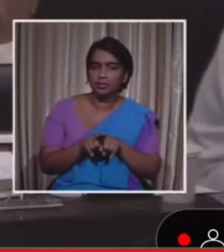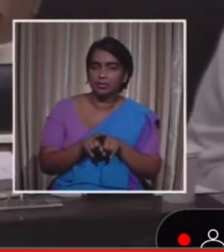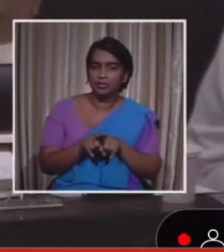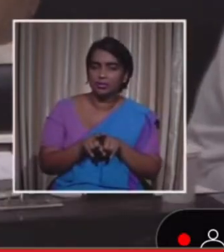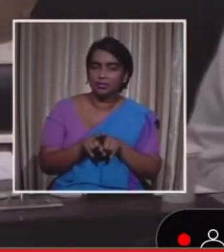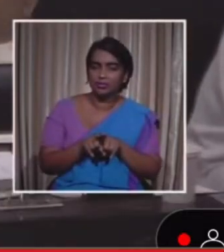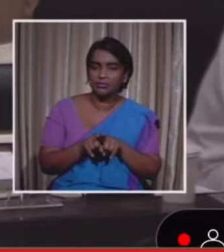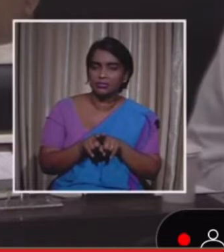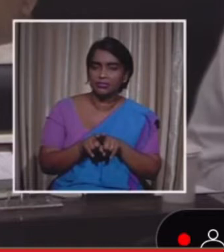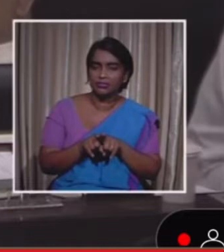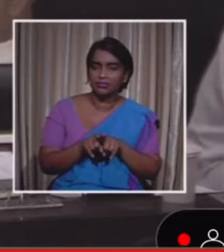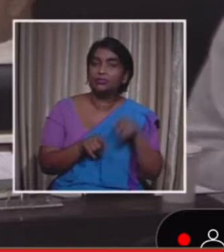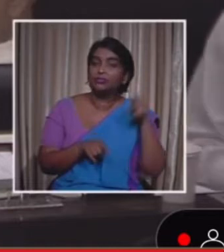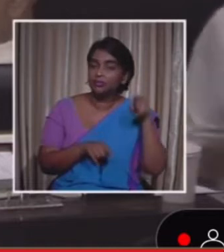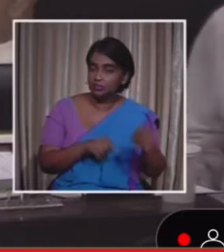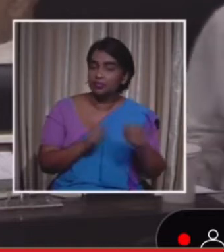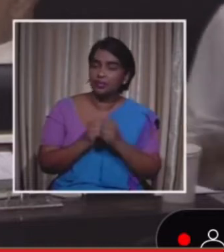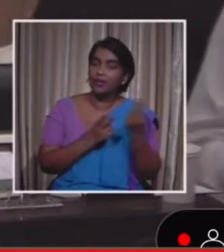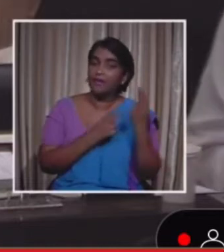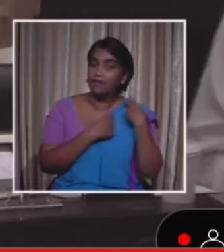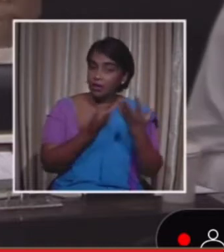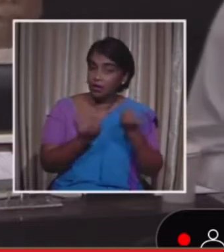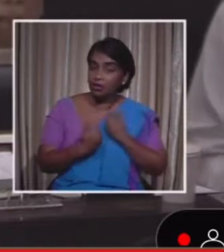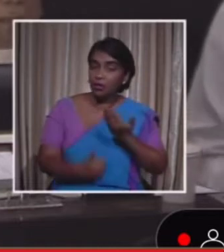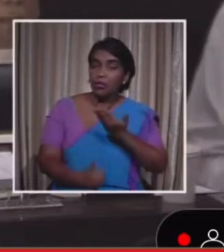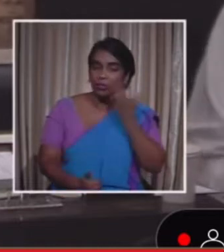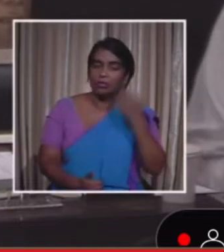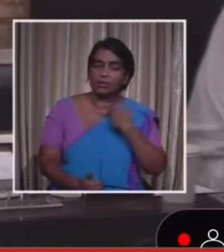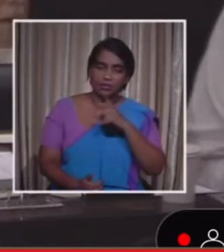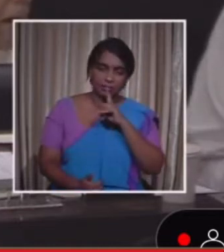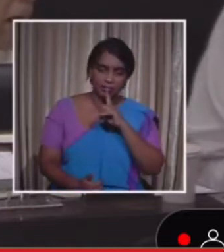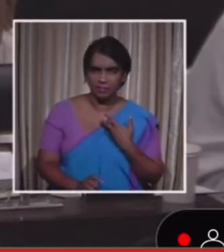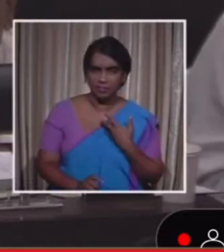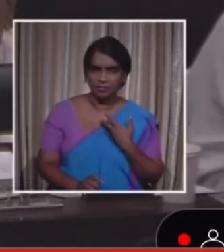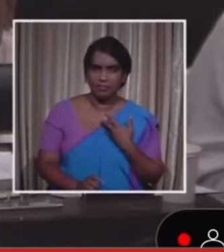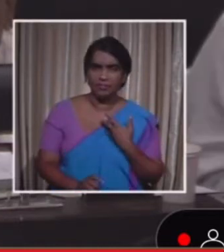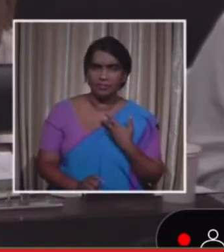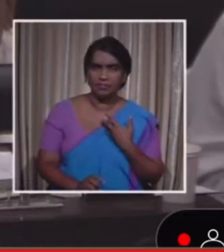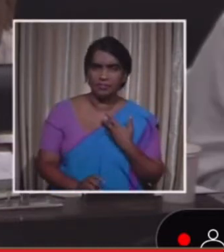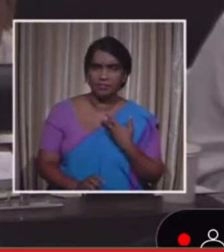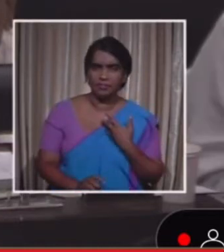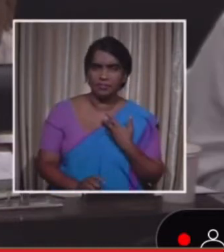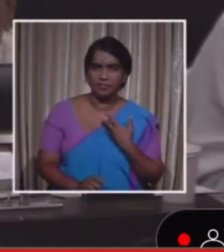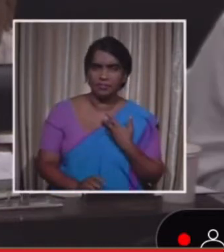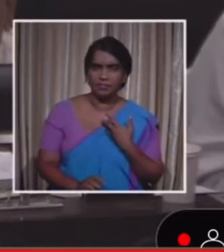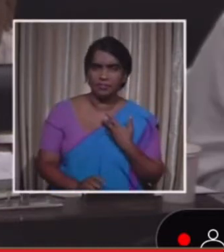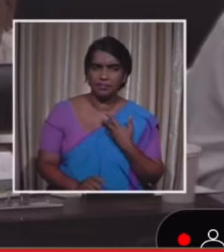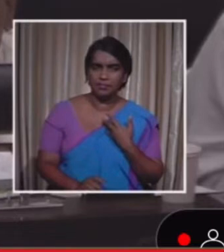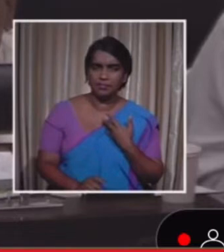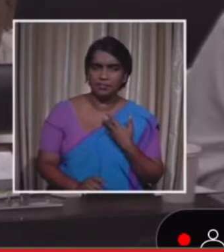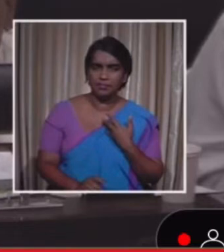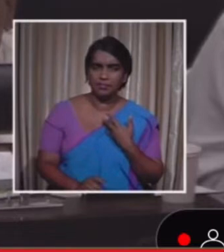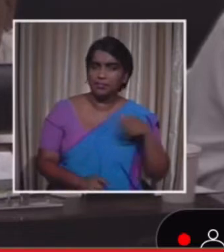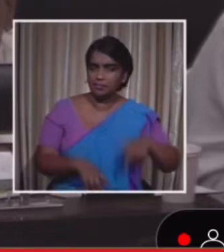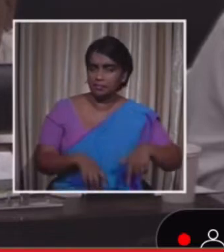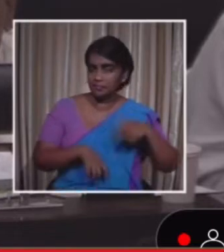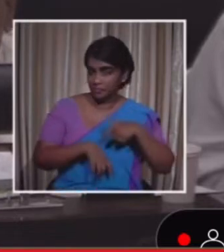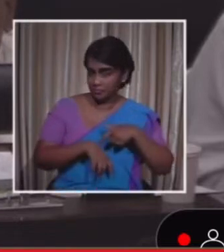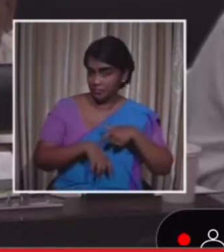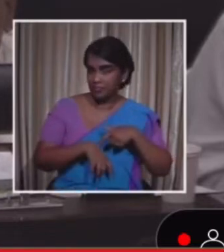කිසිම බයක් නැතුව එතුමාට මේක බාර ගන්න පුළුවන් කියලා මම කියන්න කැමතියි. එහෙම ලෑස්ති නෑ මේ